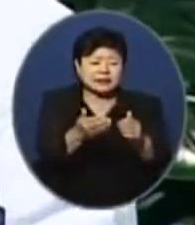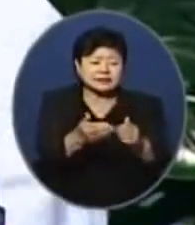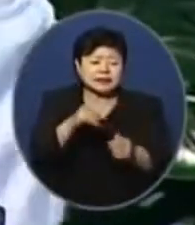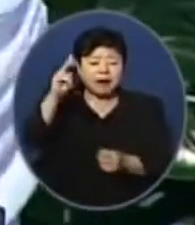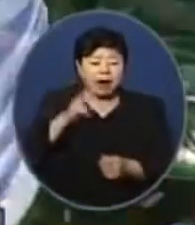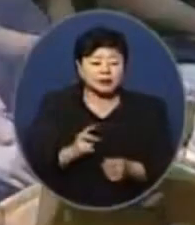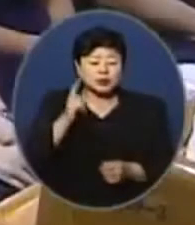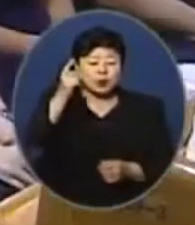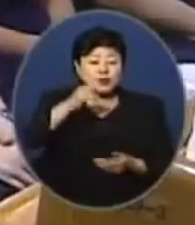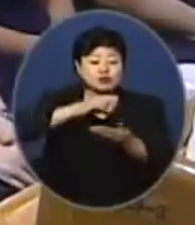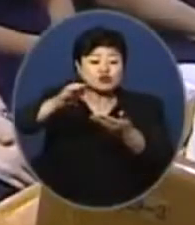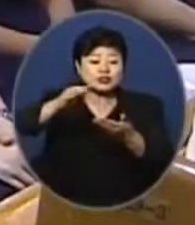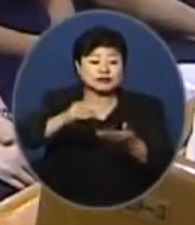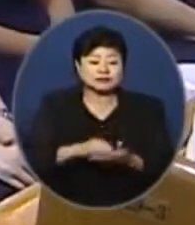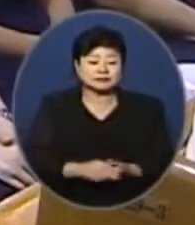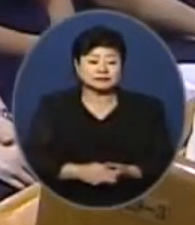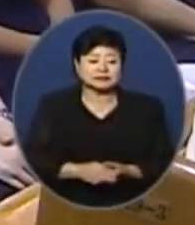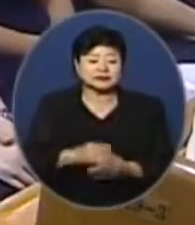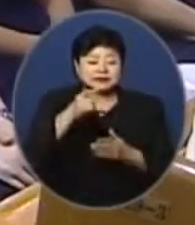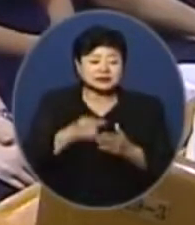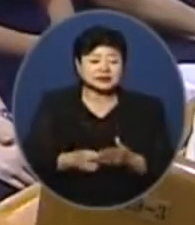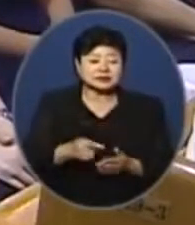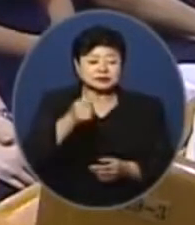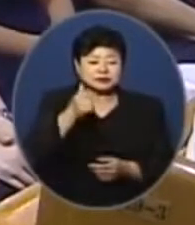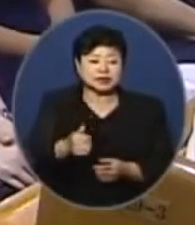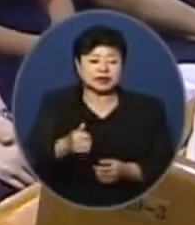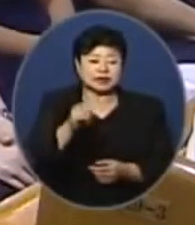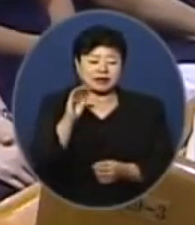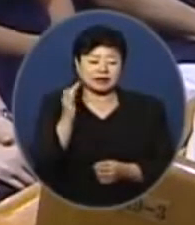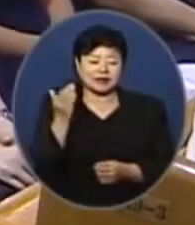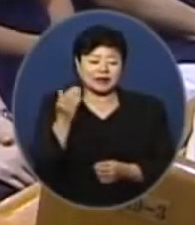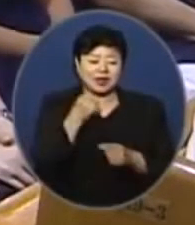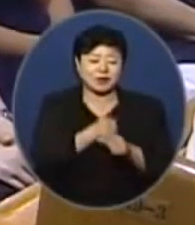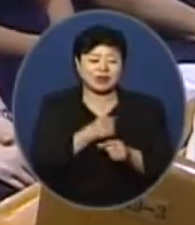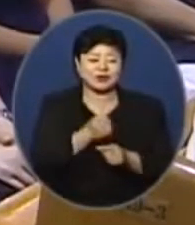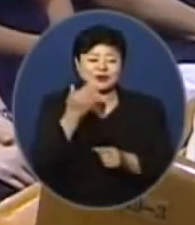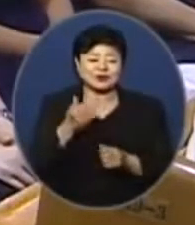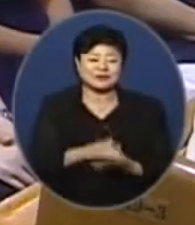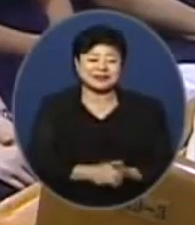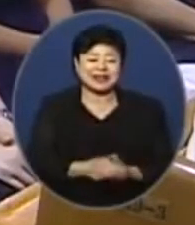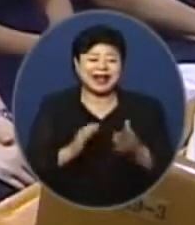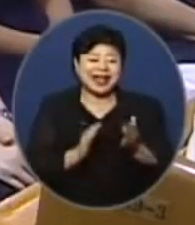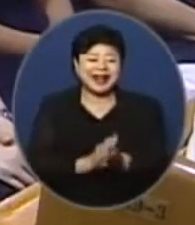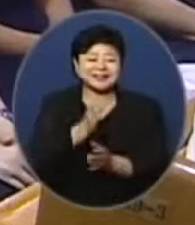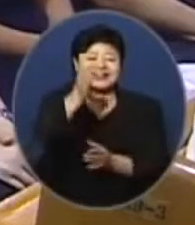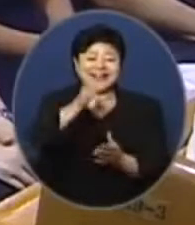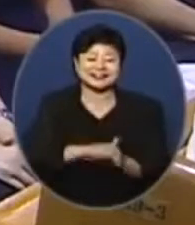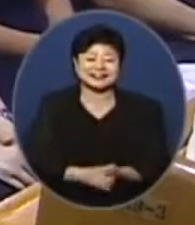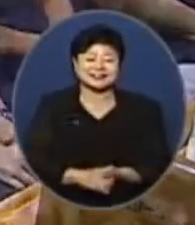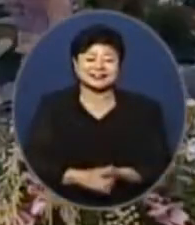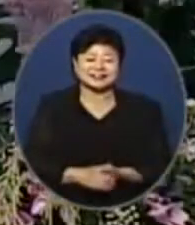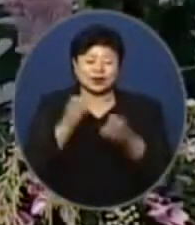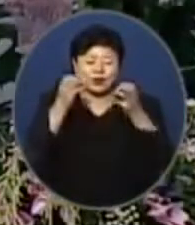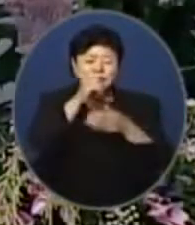하루아침에 높여주셔서 당시 최대의 강대국인 애굽의 총리대신으로 만들어 주신 것입니다. 할렐루야!